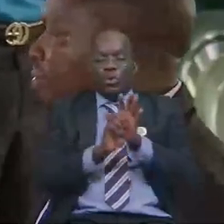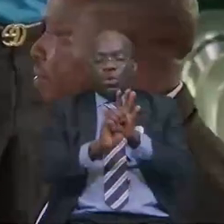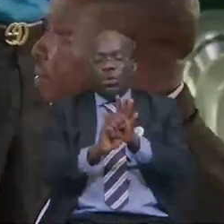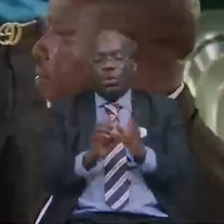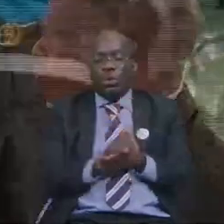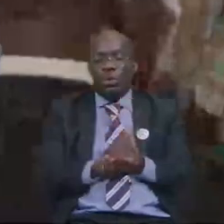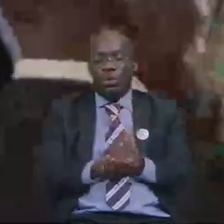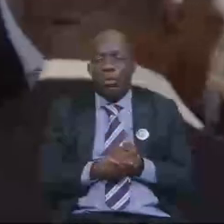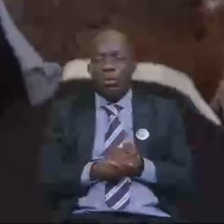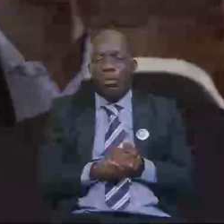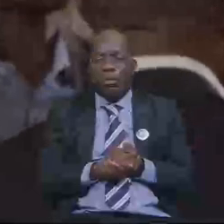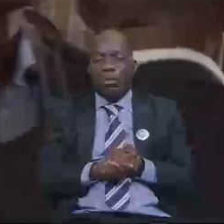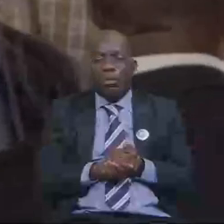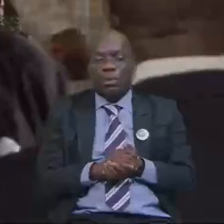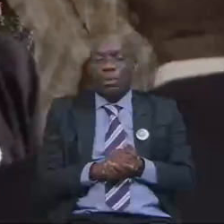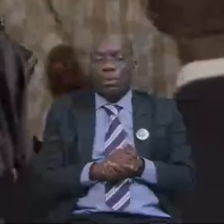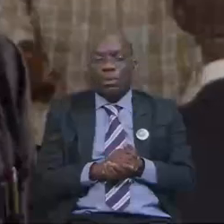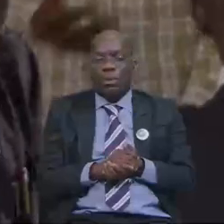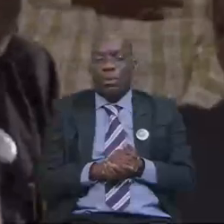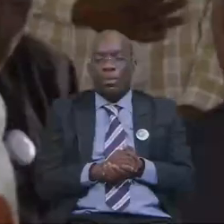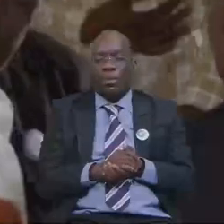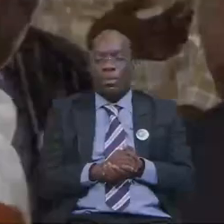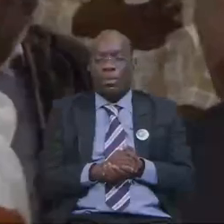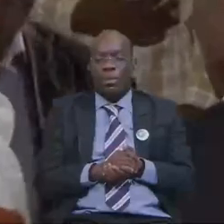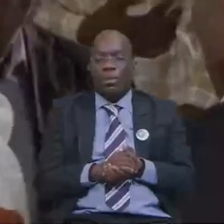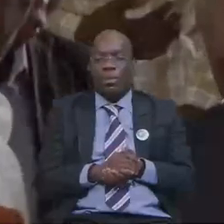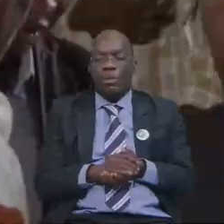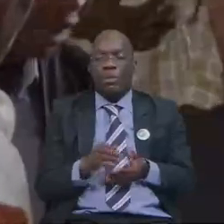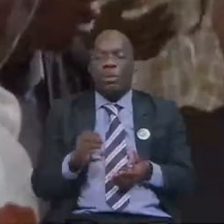le salut indubitable de façon transparente